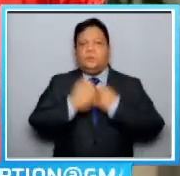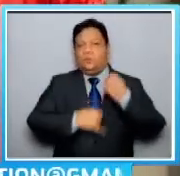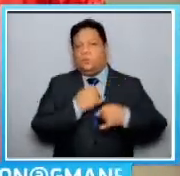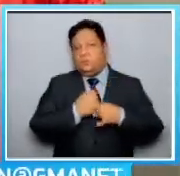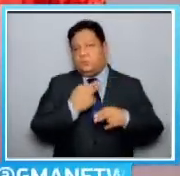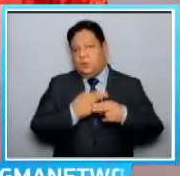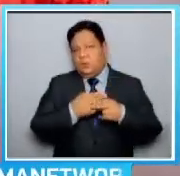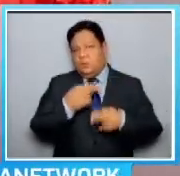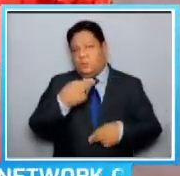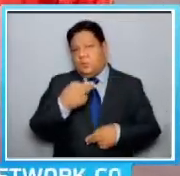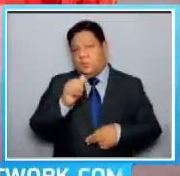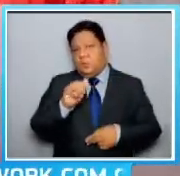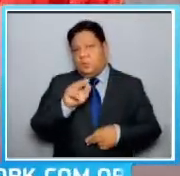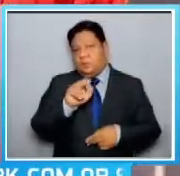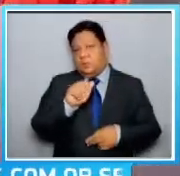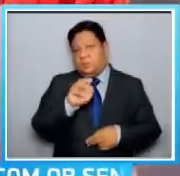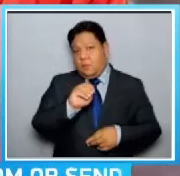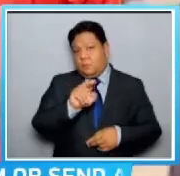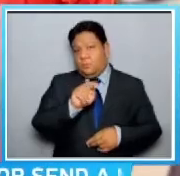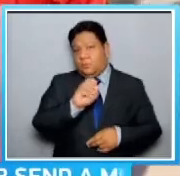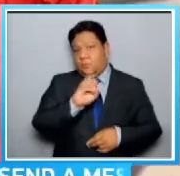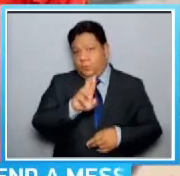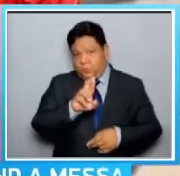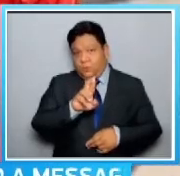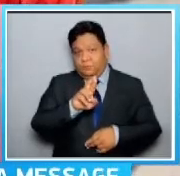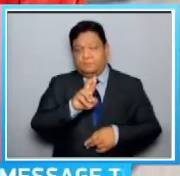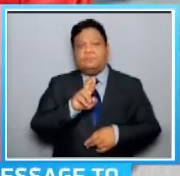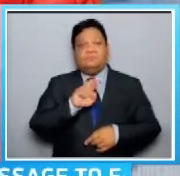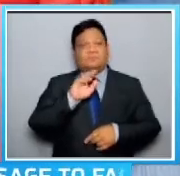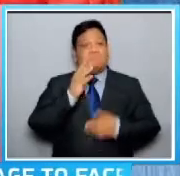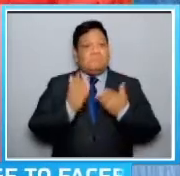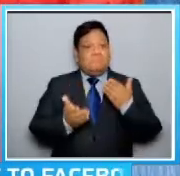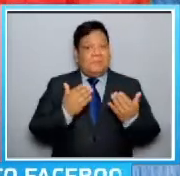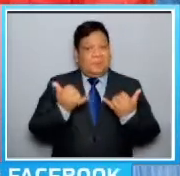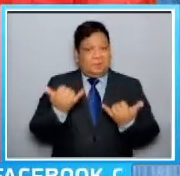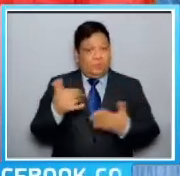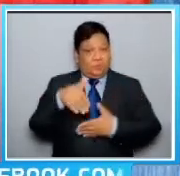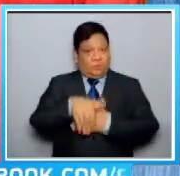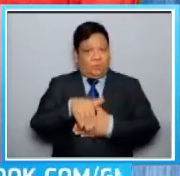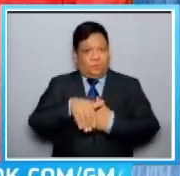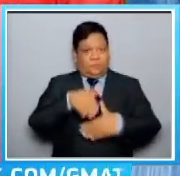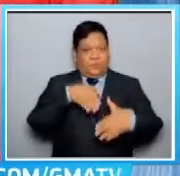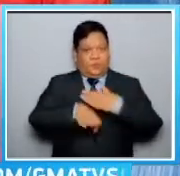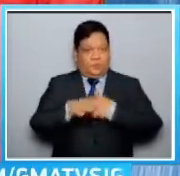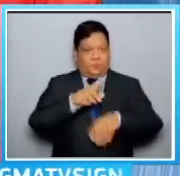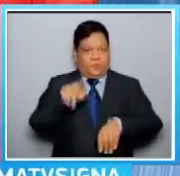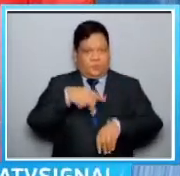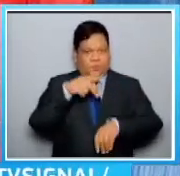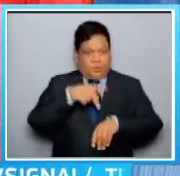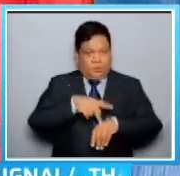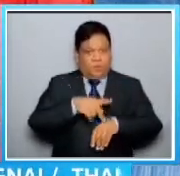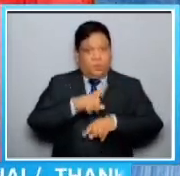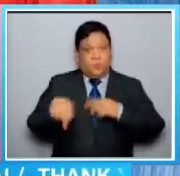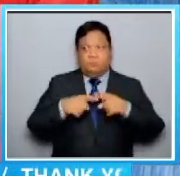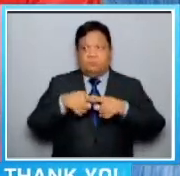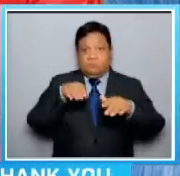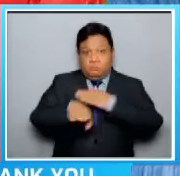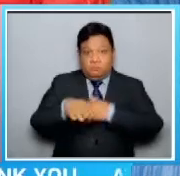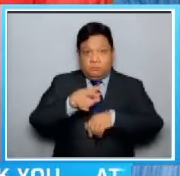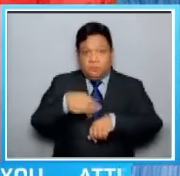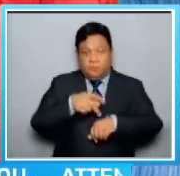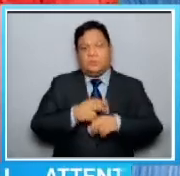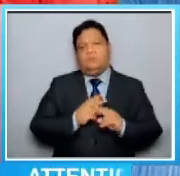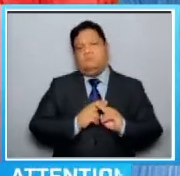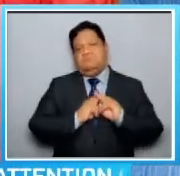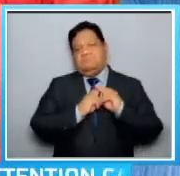niya na Bagyong Henry oras sa pumasok ng PIR. At base sa wind forecast ng Metro Weather, ito mga kapuso yung super typhoon, ha? At